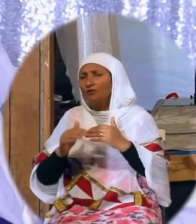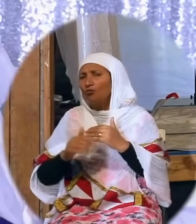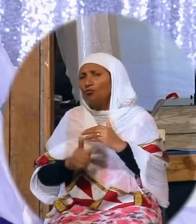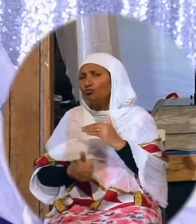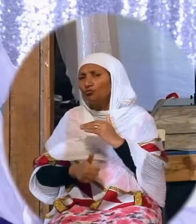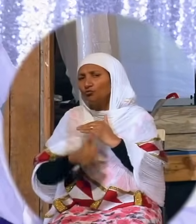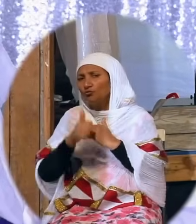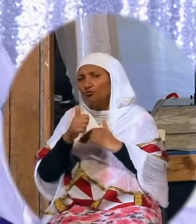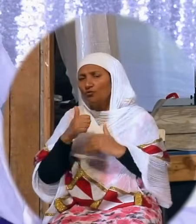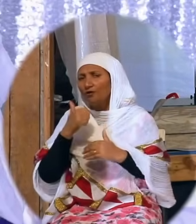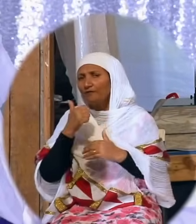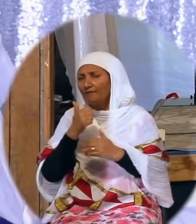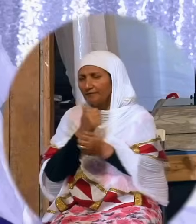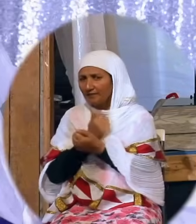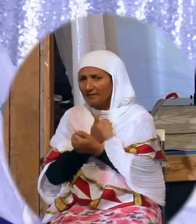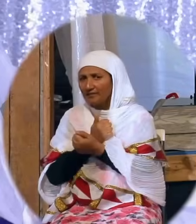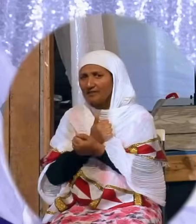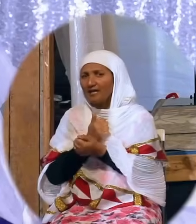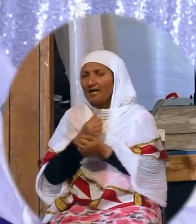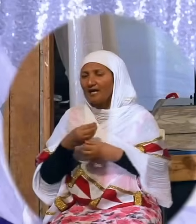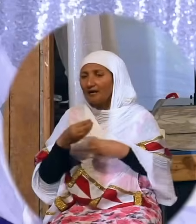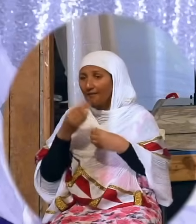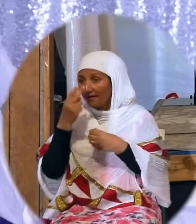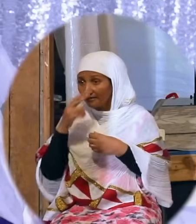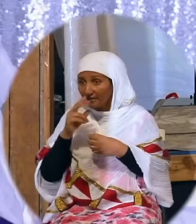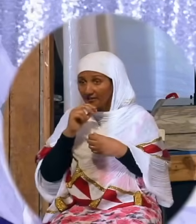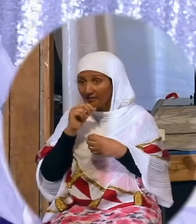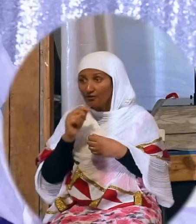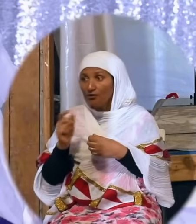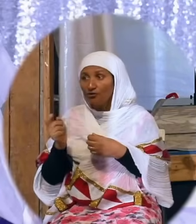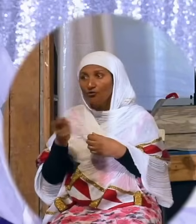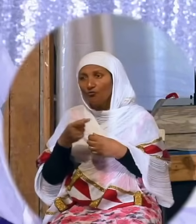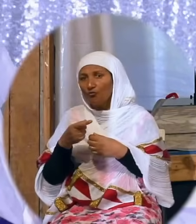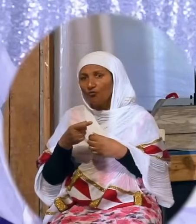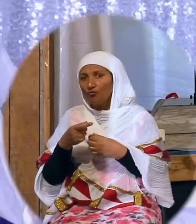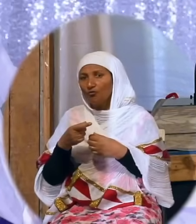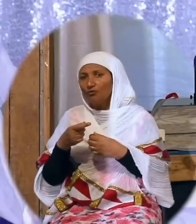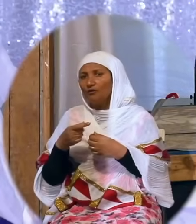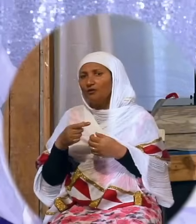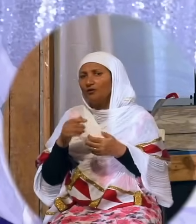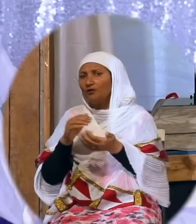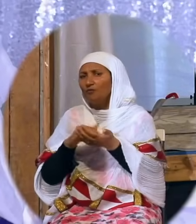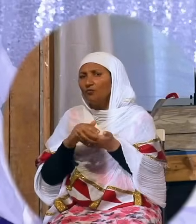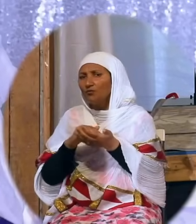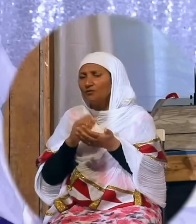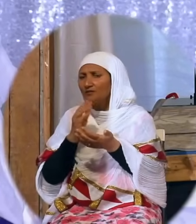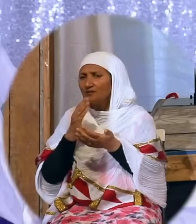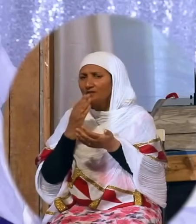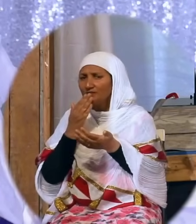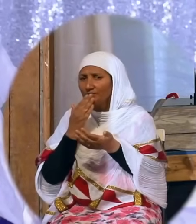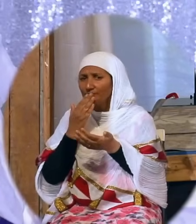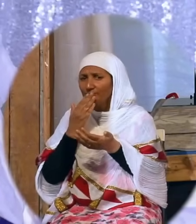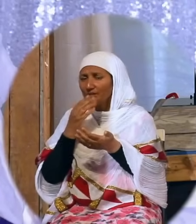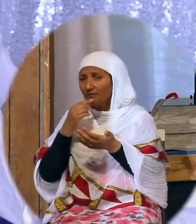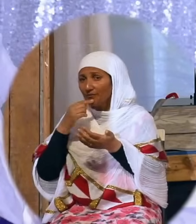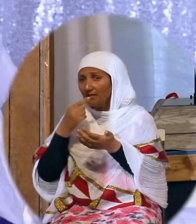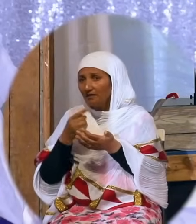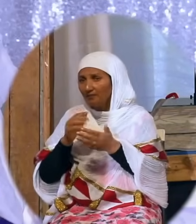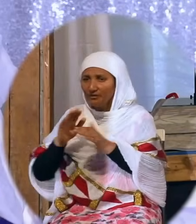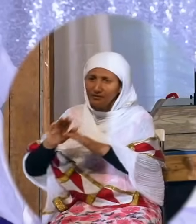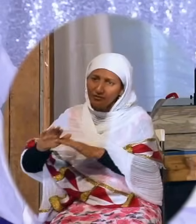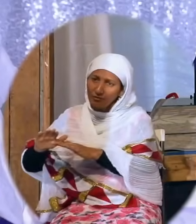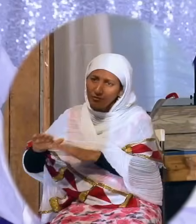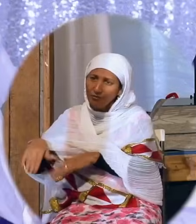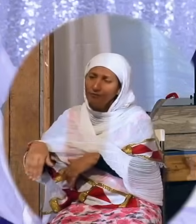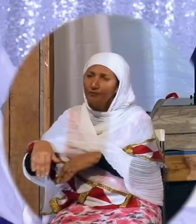አዘኔታ ፍቅር አለማሳየት እንደመሆኑ ይሄን ካሳየን በኋላ ደግሞ ዝም ብለን ብንተው እየተሳበ ደግሞ